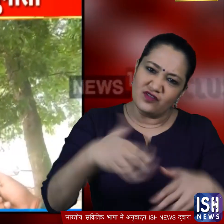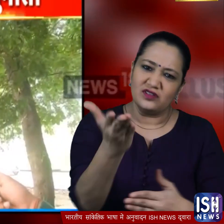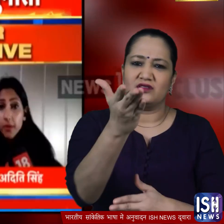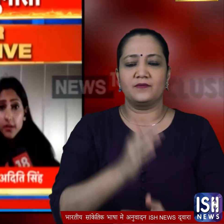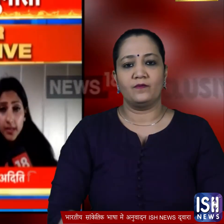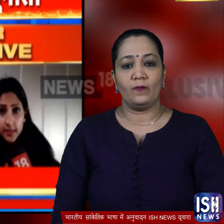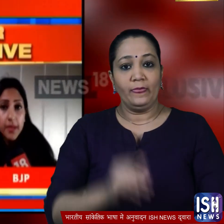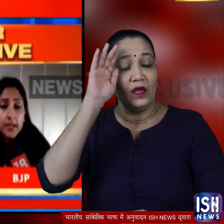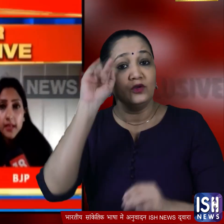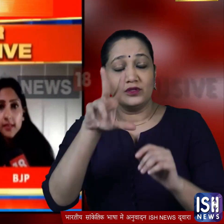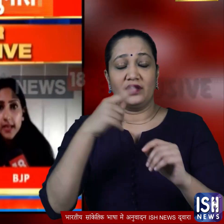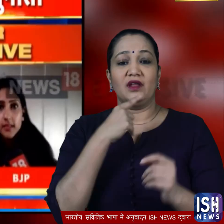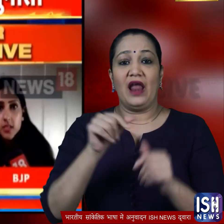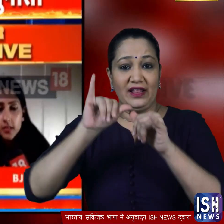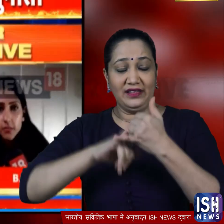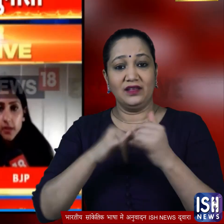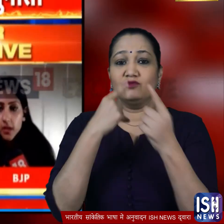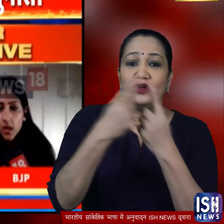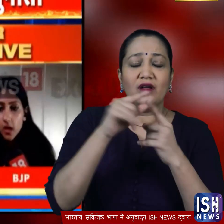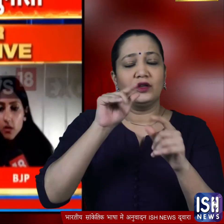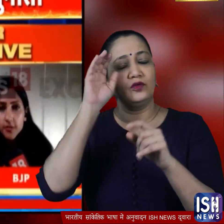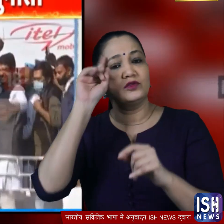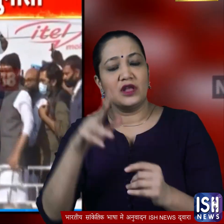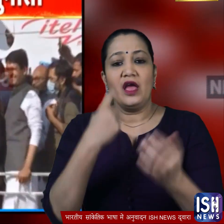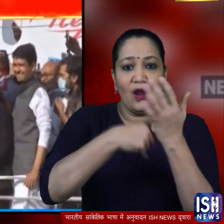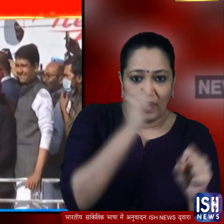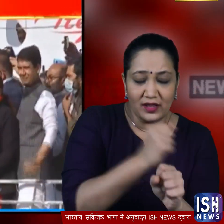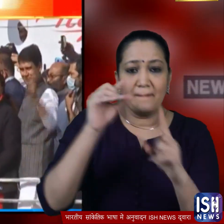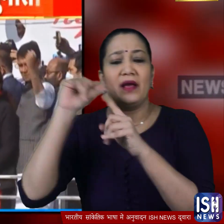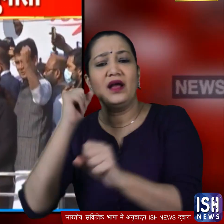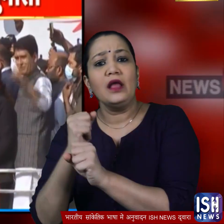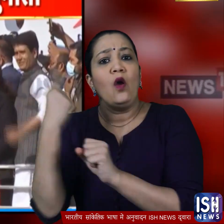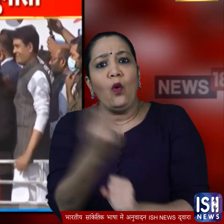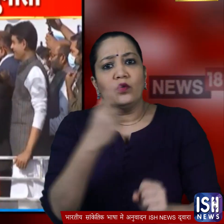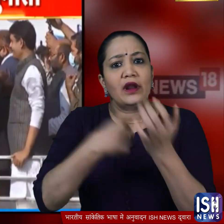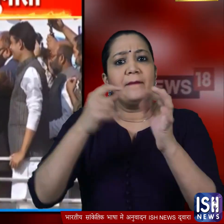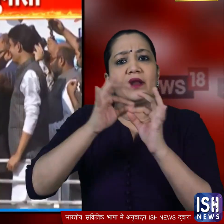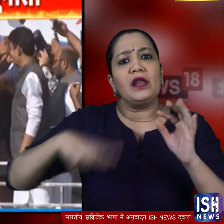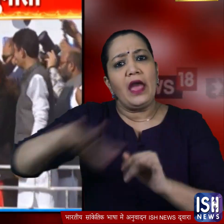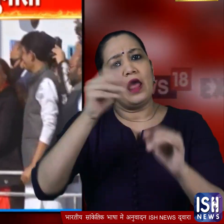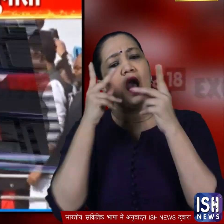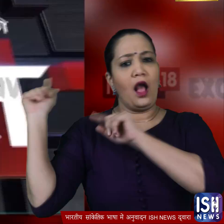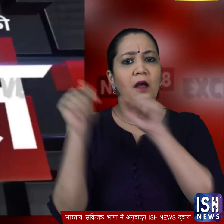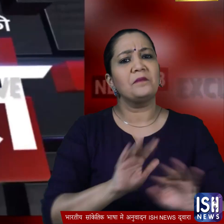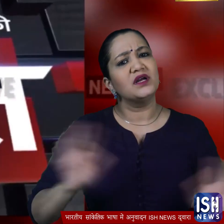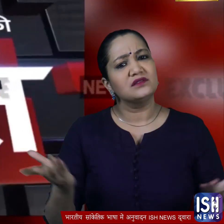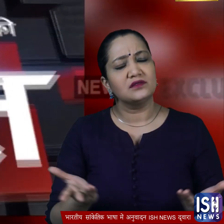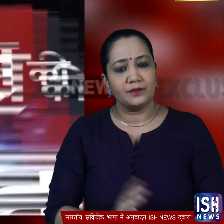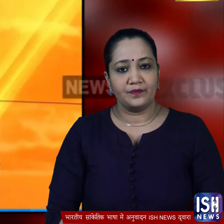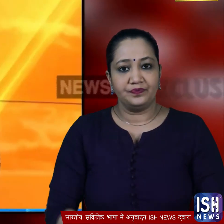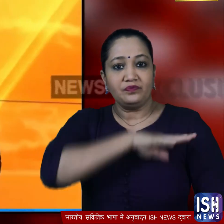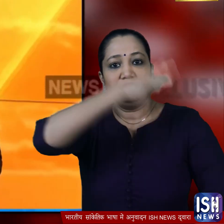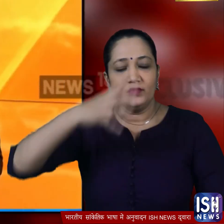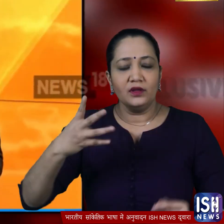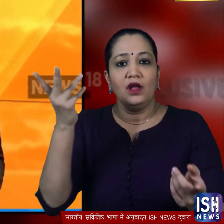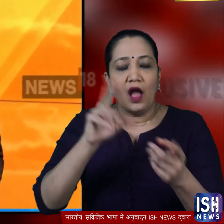नहीं जीतेंगे। न्यूज 18 से बातचीत में अदिति सिंह ने यह दावा भी किया कि राहुल और प्रियंका को सिर्फ चुनावों के वक्त ही रायबरेली की याद आती है। उत्तराखंड